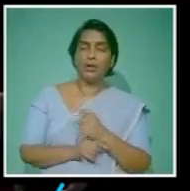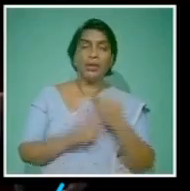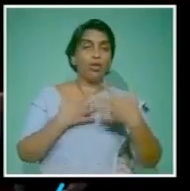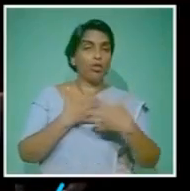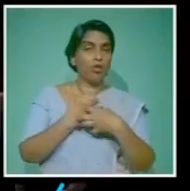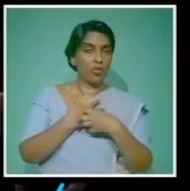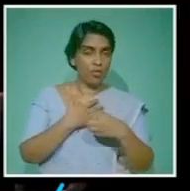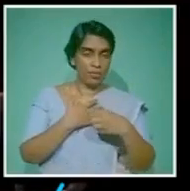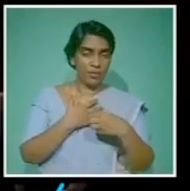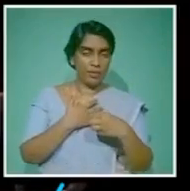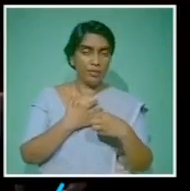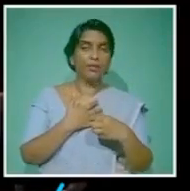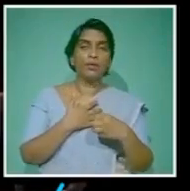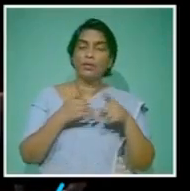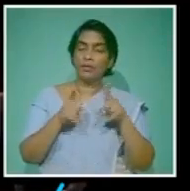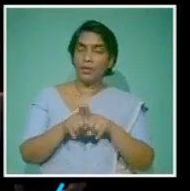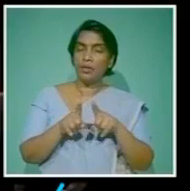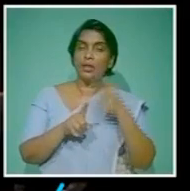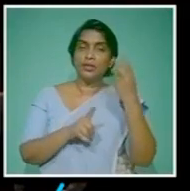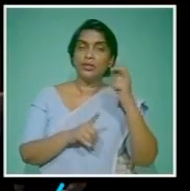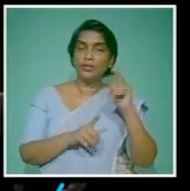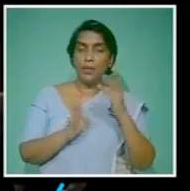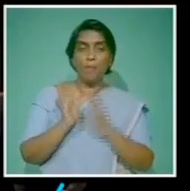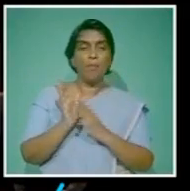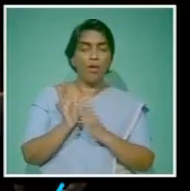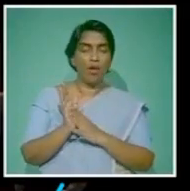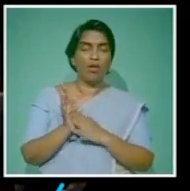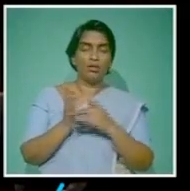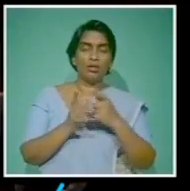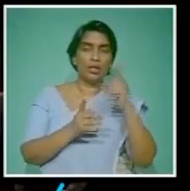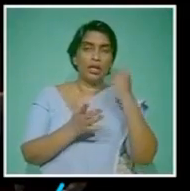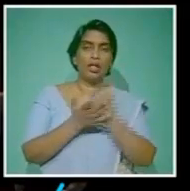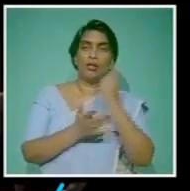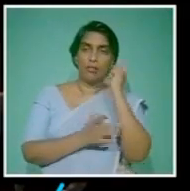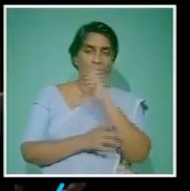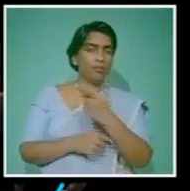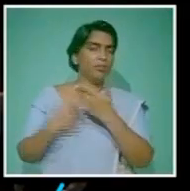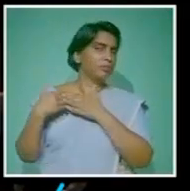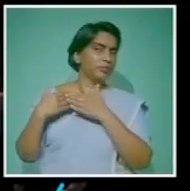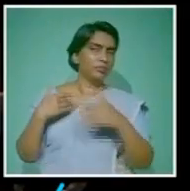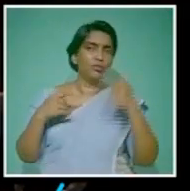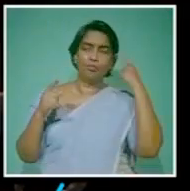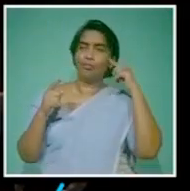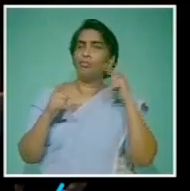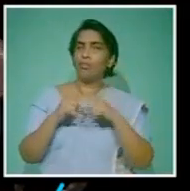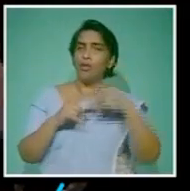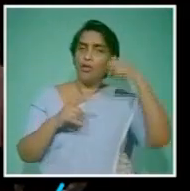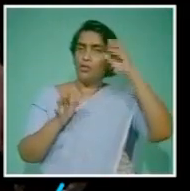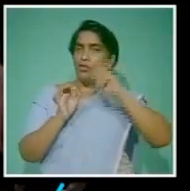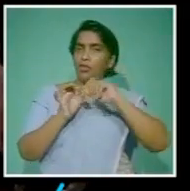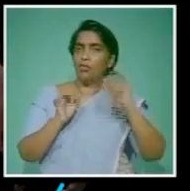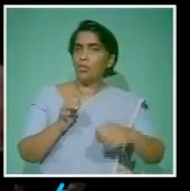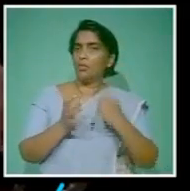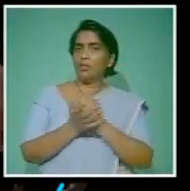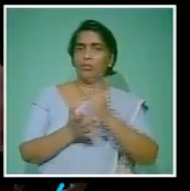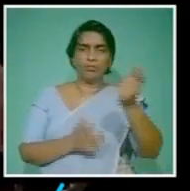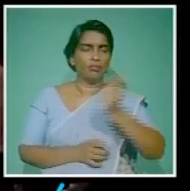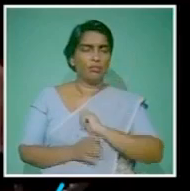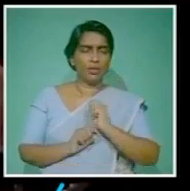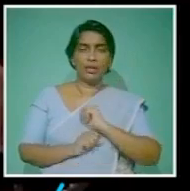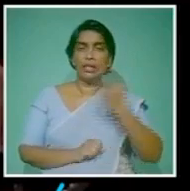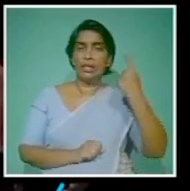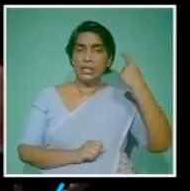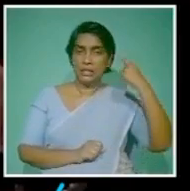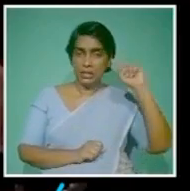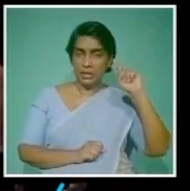පිටපතක් සහිතව 2021 මාර්තු මාසයේ ලිපියක් යවා තිබුණි ඉන්පසු කිසිදු අවස්ථාවක මේ පිළිබඳව විදුලි බල මණ්ඩලය විසින් මා වෙත ලිපිය වා නොතිබුව අතර